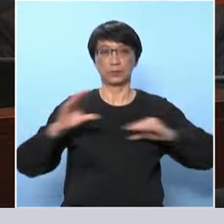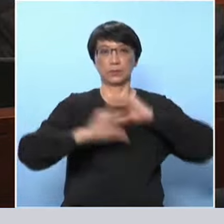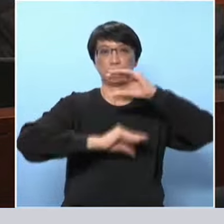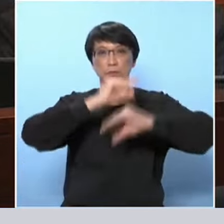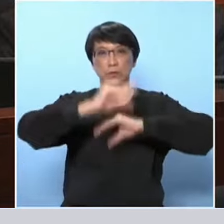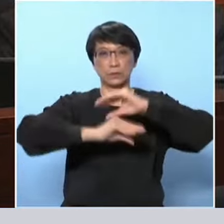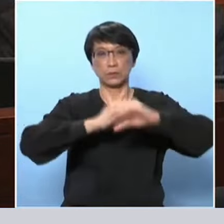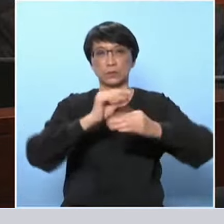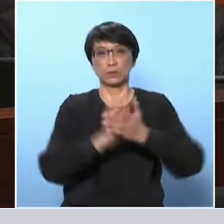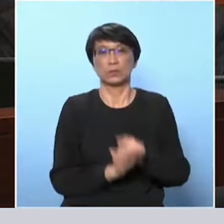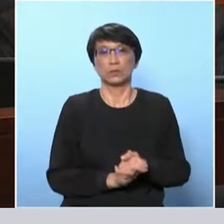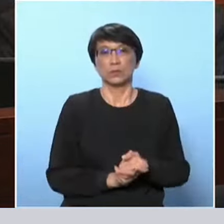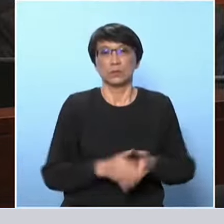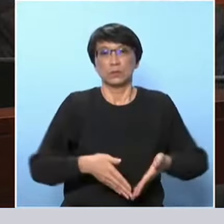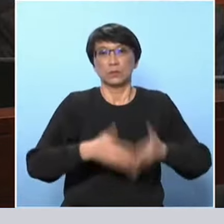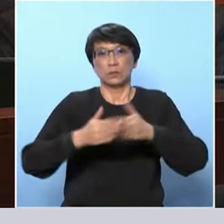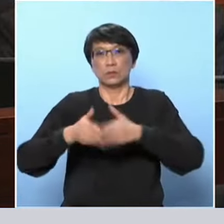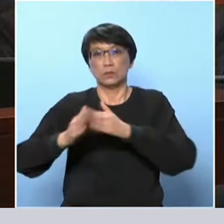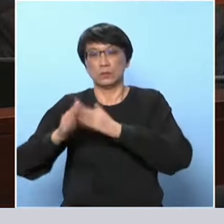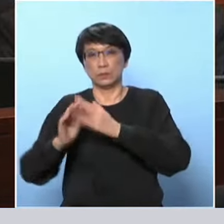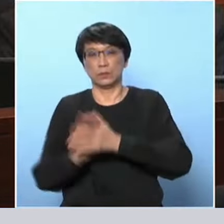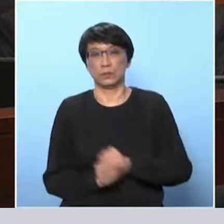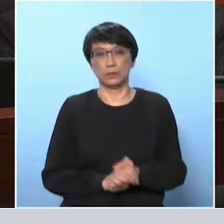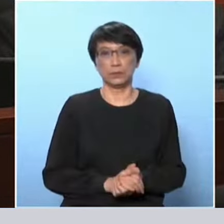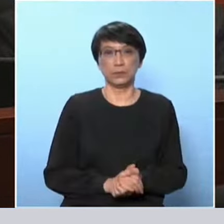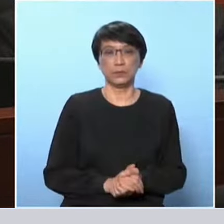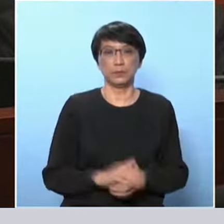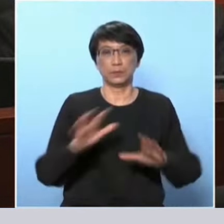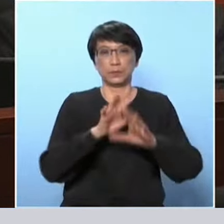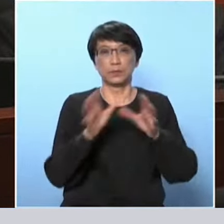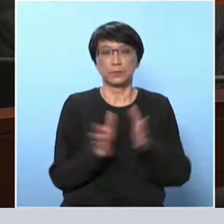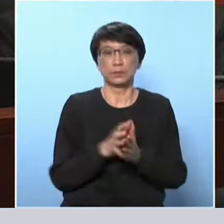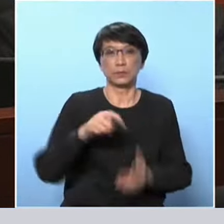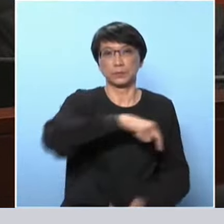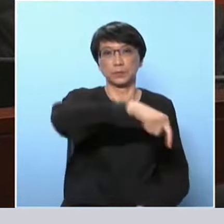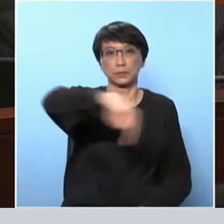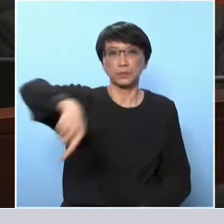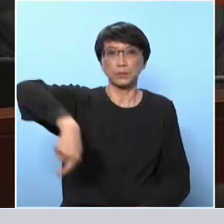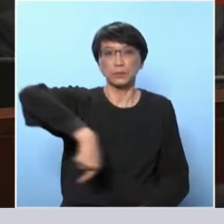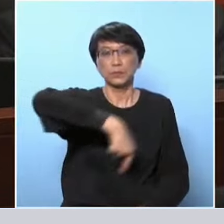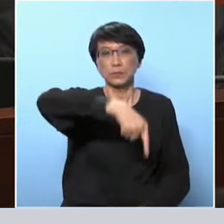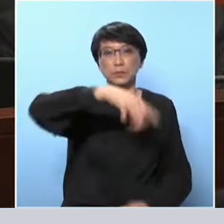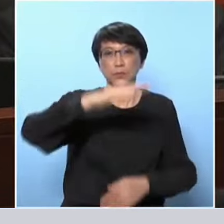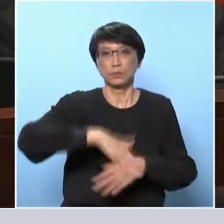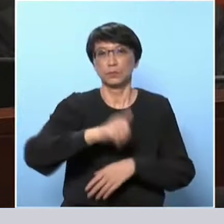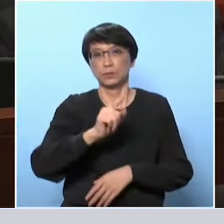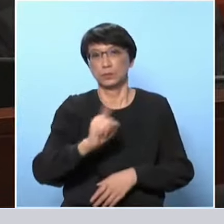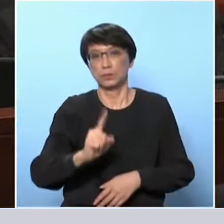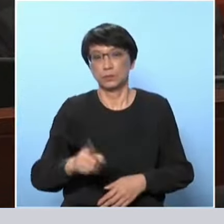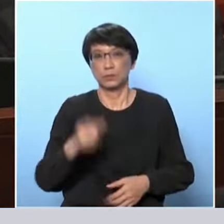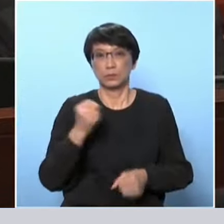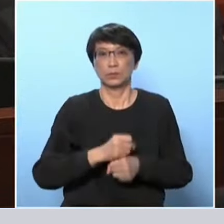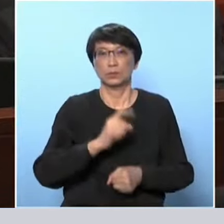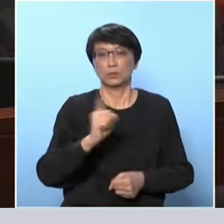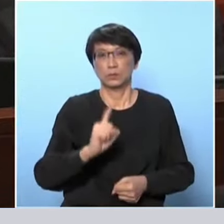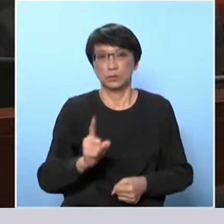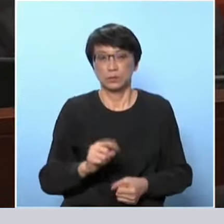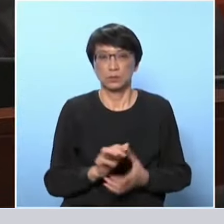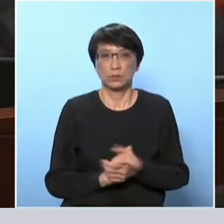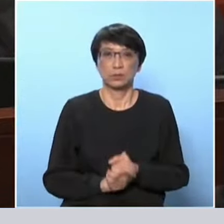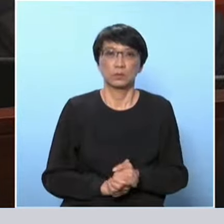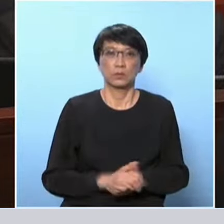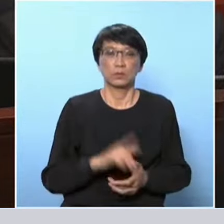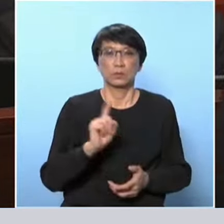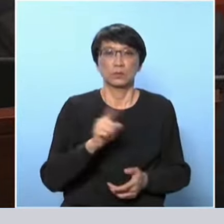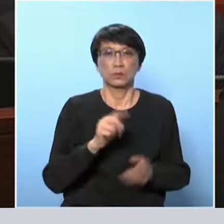設施咧，係紛紛落成噶啦。我哋要諗諗，我哋喺成個區域裏邊，我哋佔咩優勢？我哋應該做咩？我哋點樣去